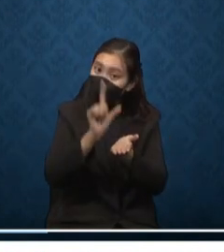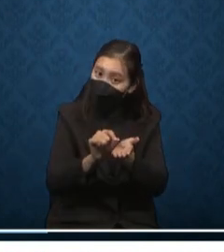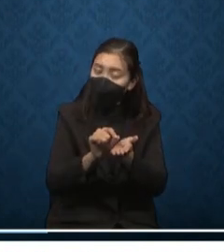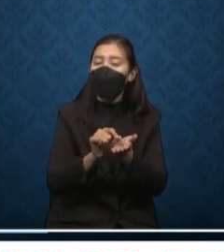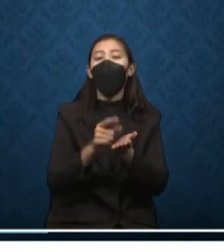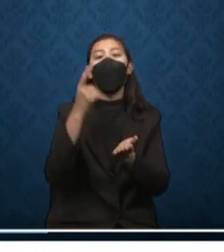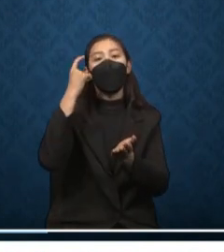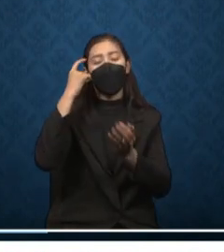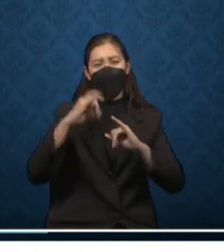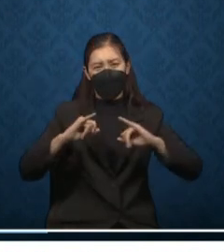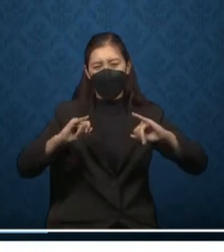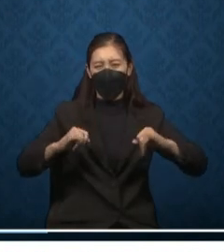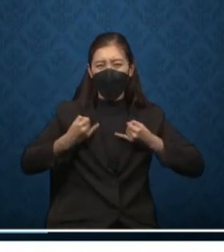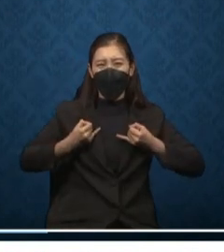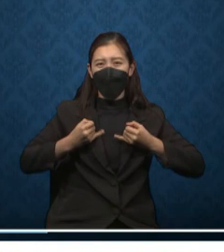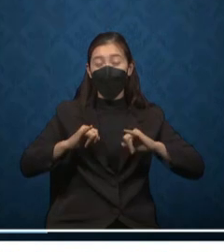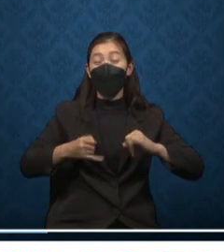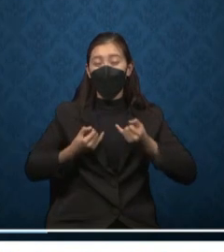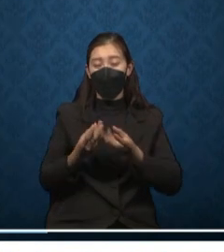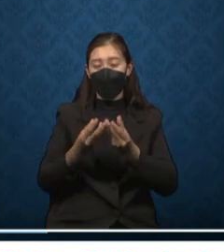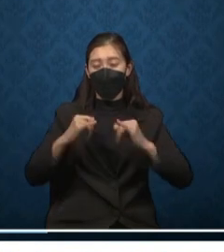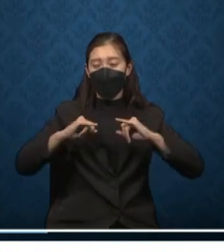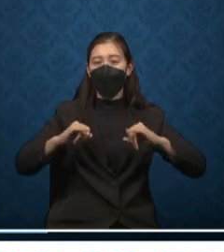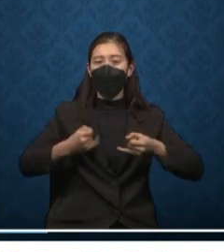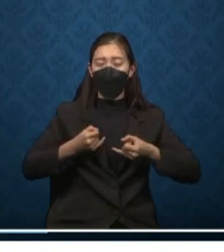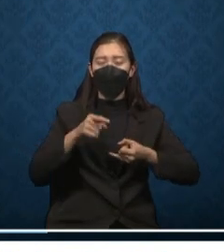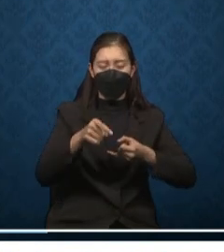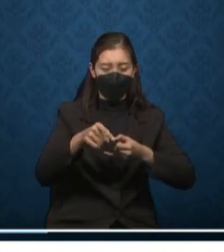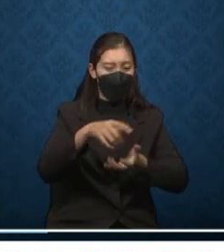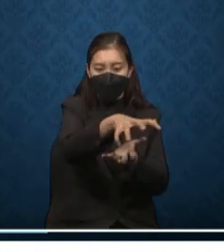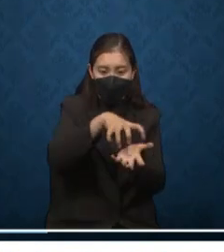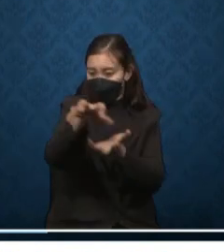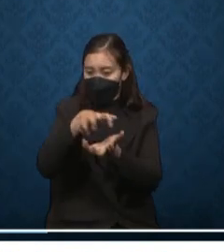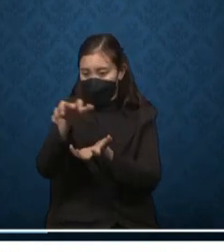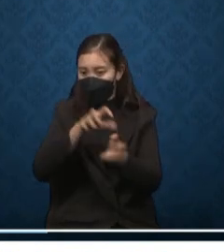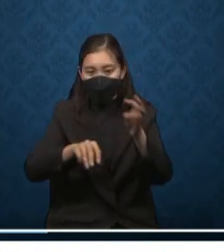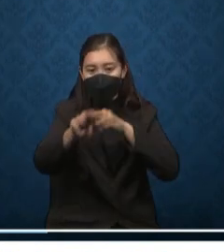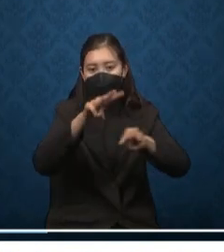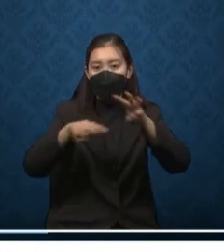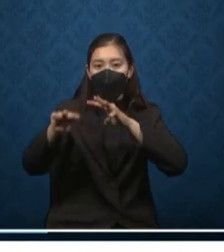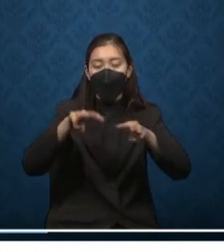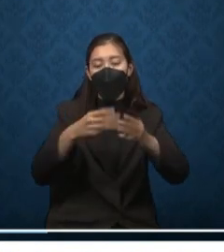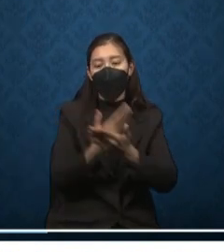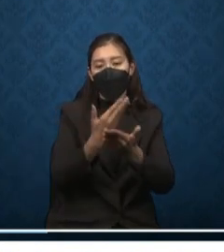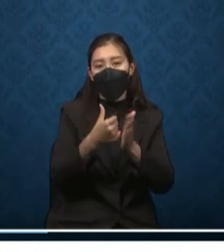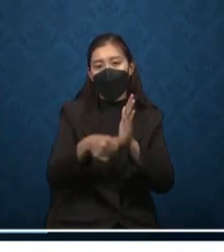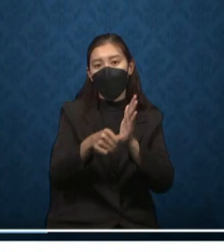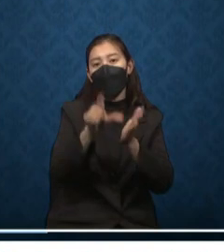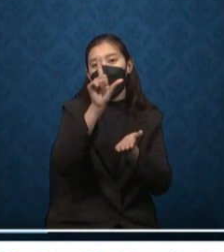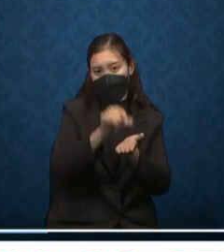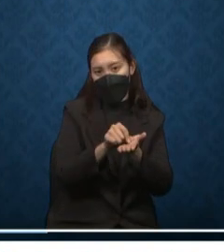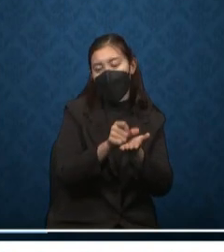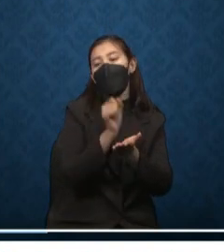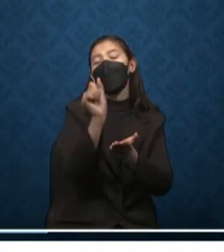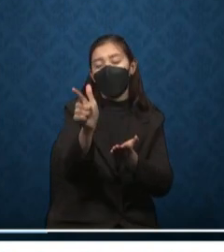บมันจะไม่ได้เกิดขึ้นเฉพาะกับเจ้าของที่นะครับแต่มันจะเกิดผลกระทบต่อสิ่งแวดล้อมทั้งหมดผลกระทบต่อเรื่องการกัดเซาะชายฝั่งผลกระ